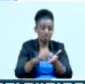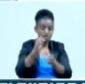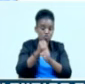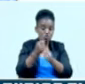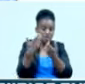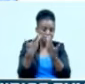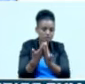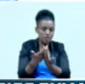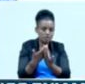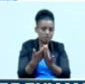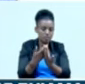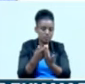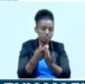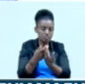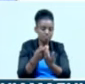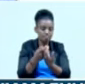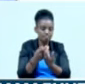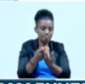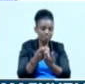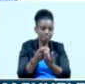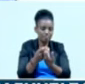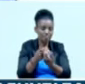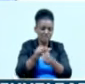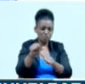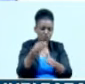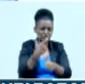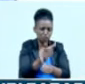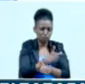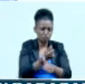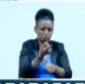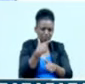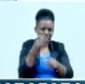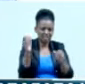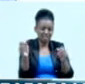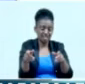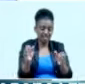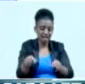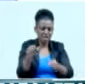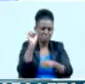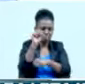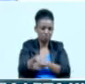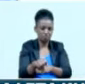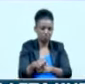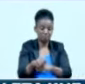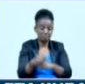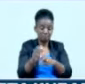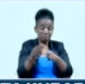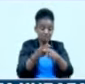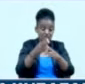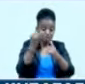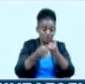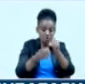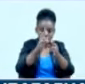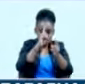ibyemewe kugeza igihe urukingo rubonekeye cyangwa n'umuntu ukazabonekera iki cyorezo tukagitsinda. Turagana ku musozo